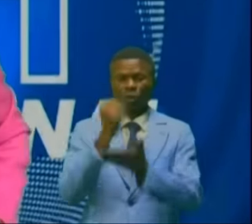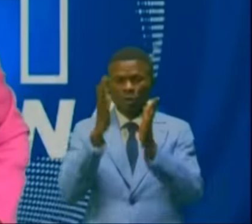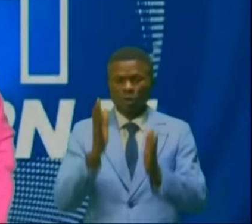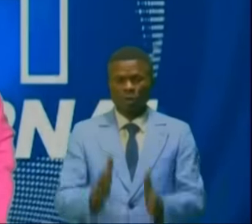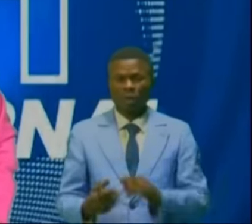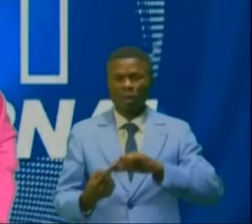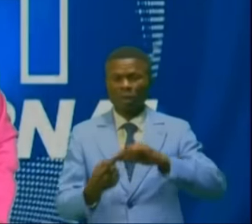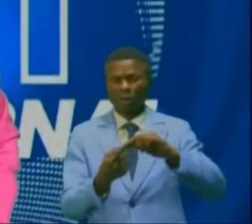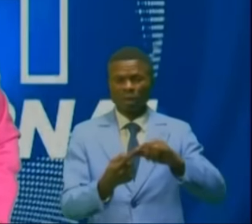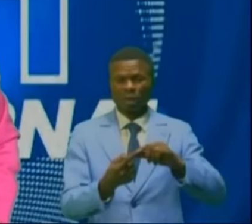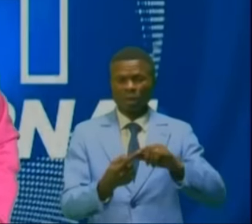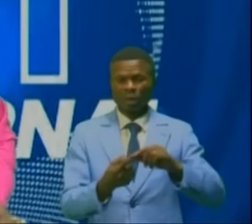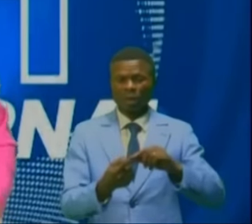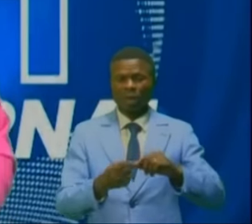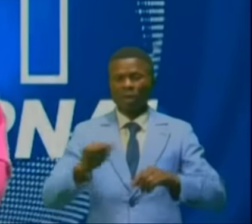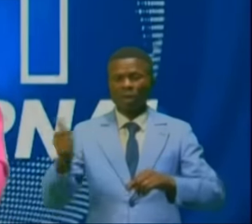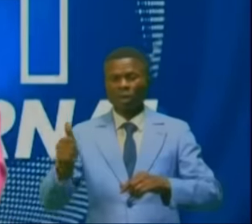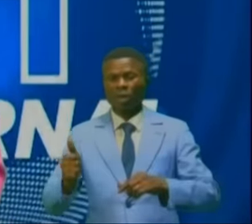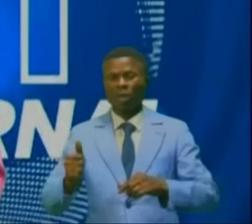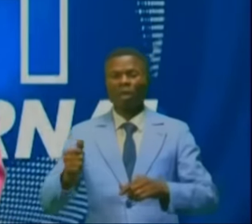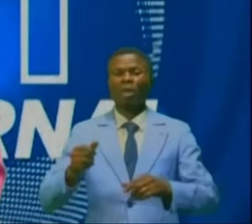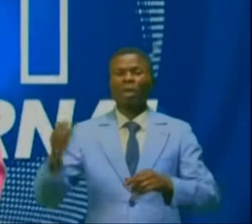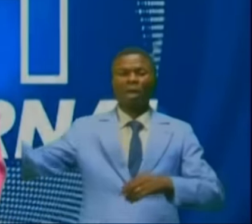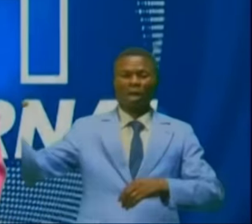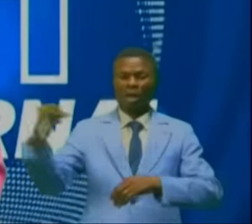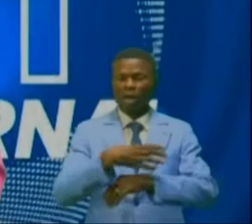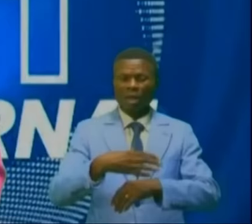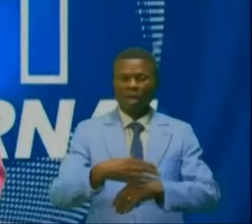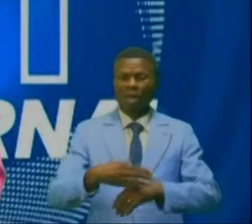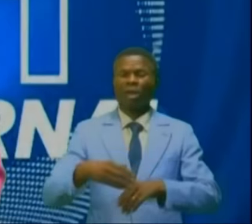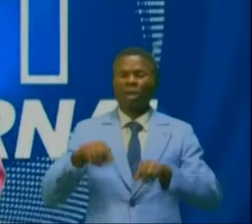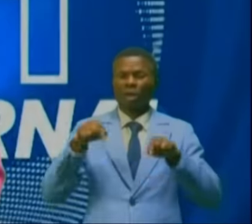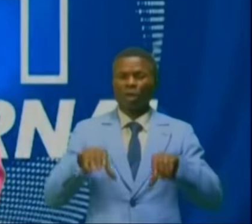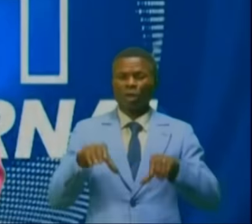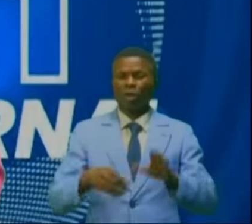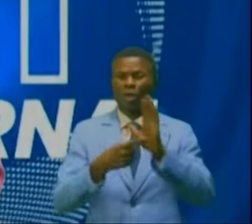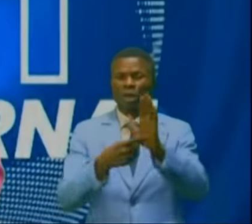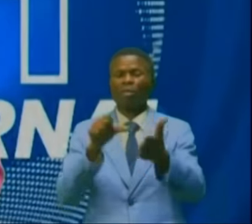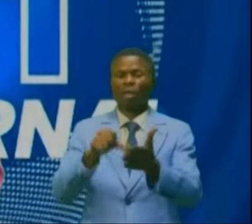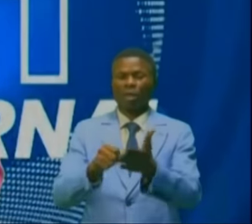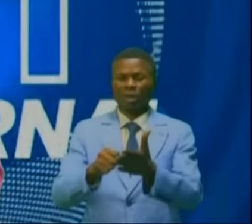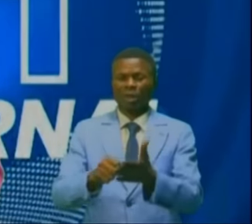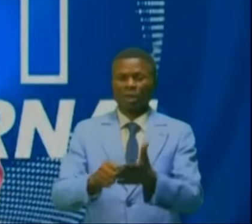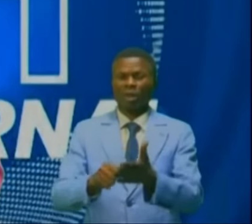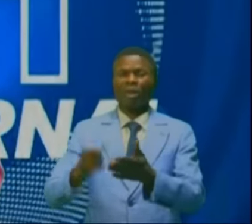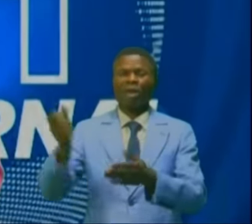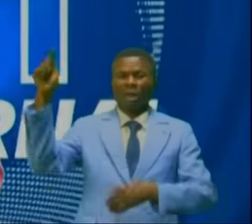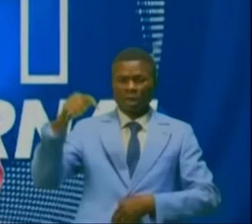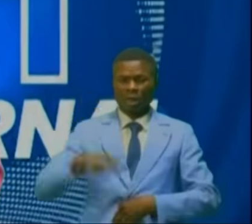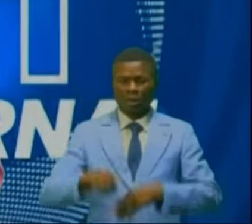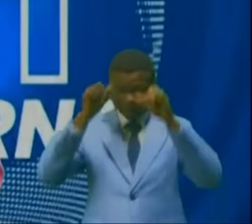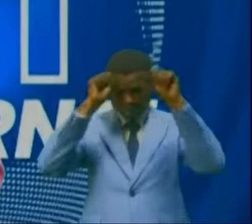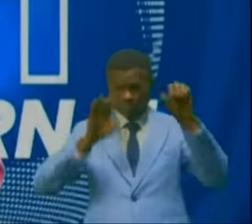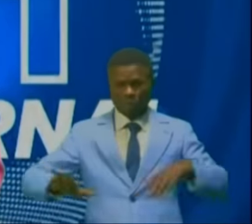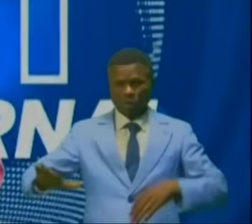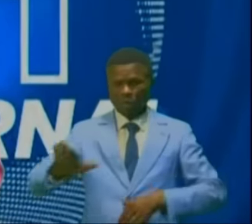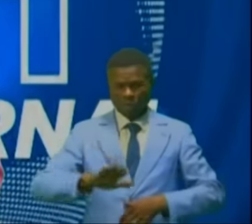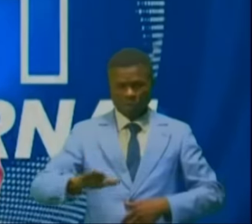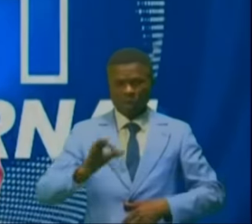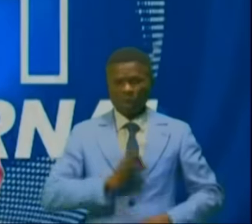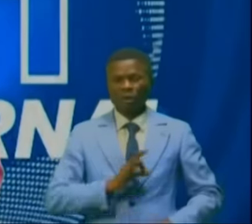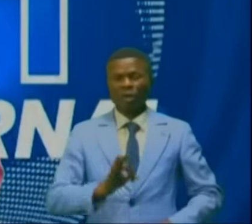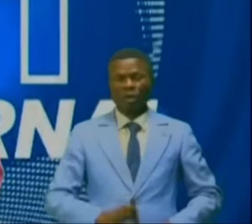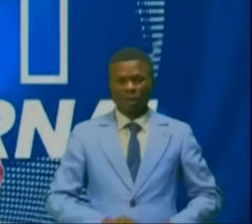ambassadeurs extraordinaires et plénipotentiaires nouvellement accrédités en RDC ont présenté leur lettre de créance au président de la République,